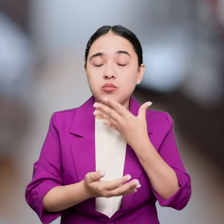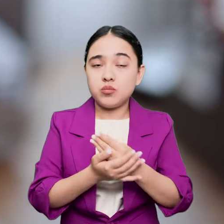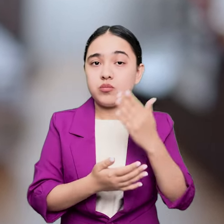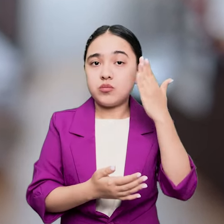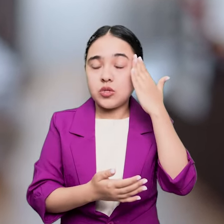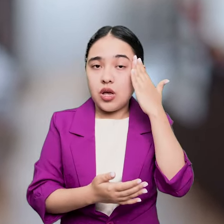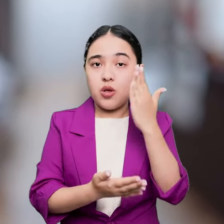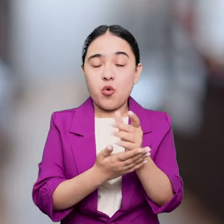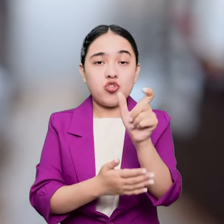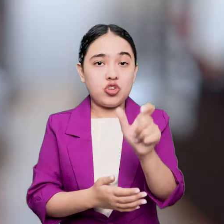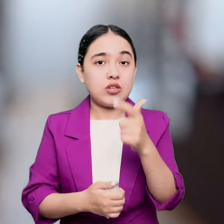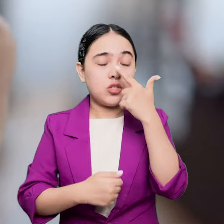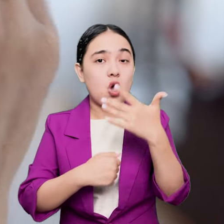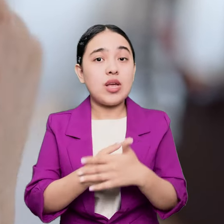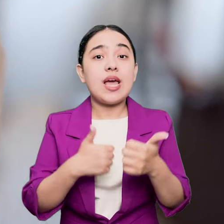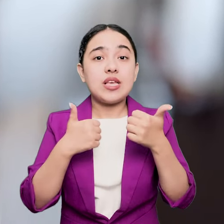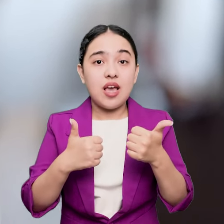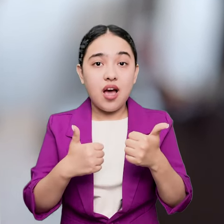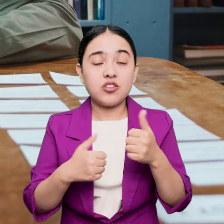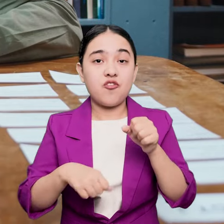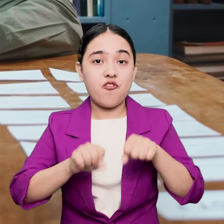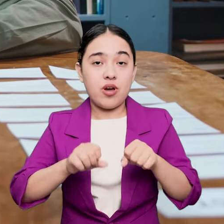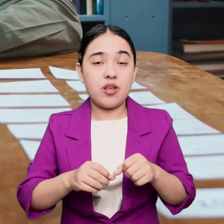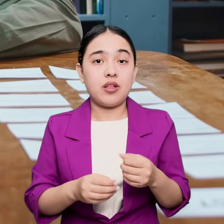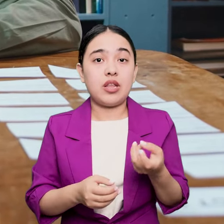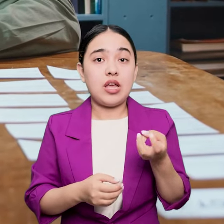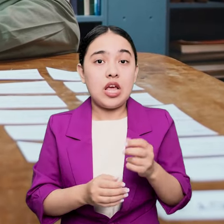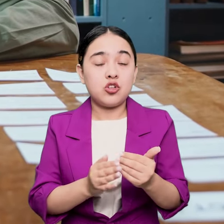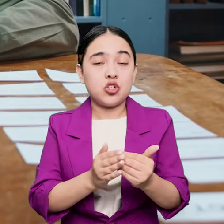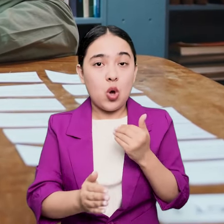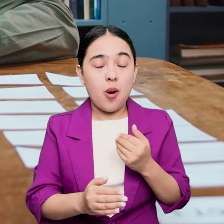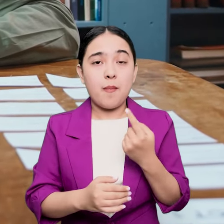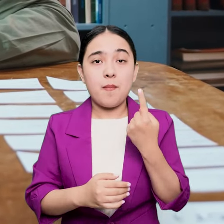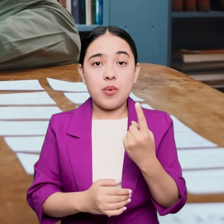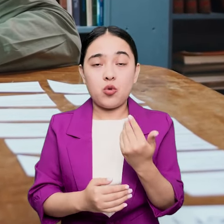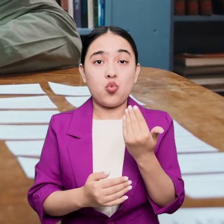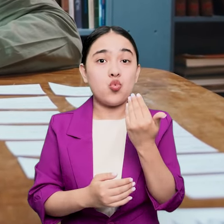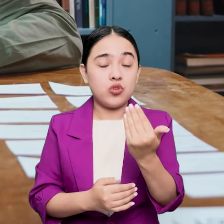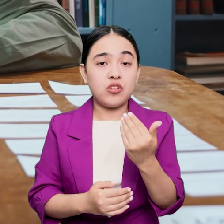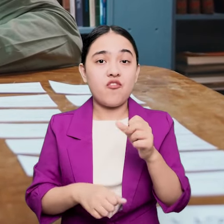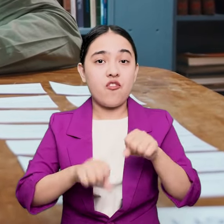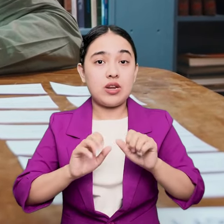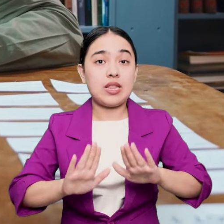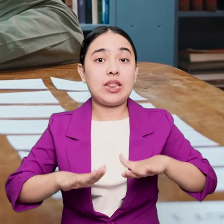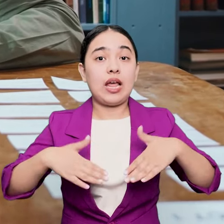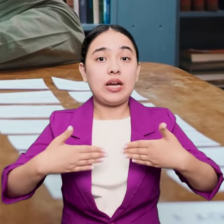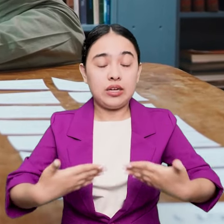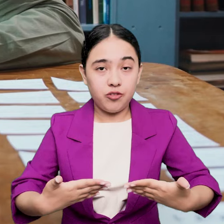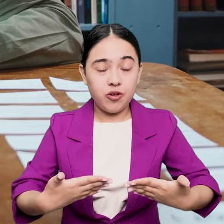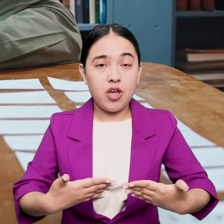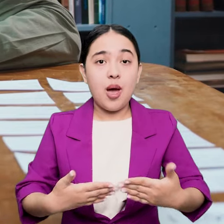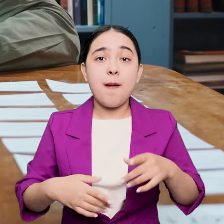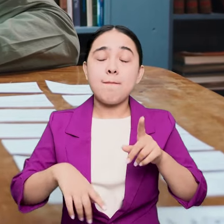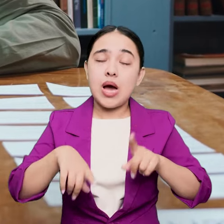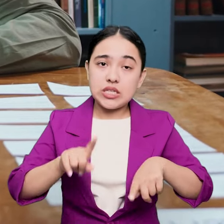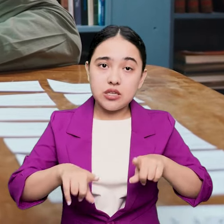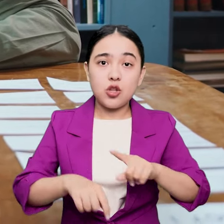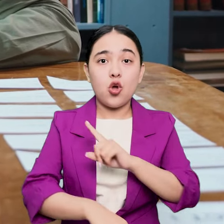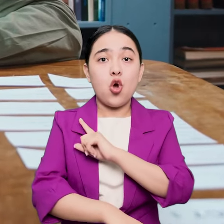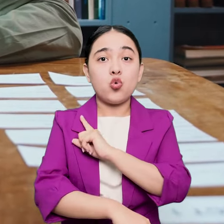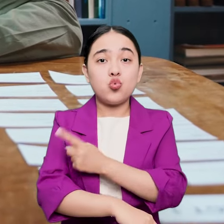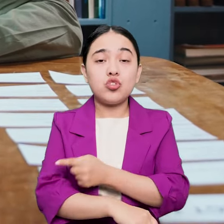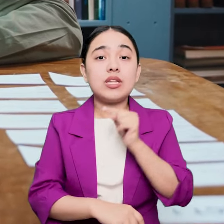bo'lgan shaxs oldida yaxshi variant kelishidan oldin ma'lum bir ungacha variant taklif qilinishadi. Ba'zida